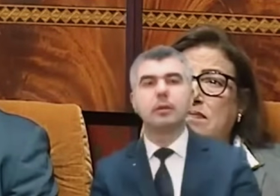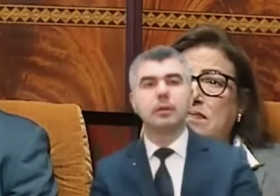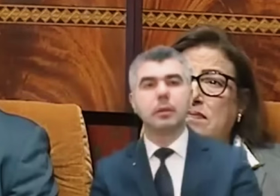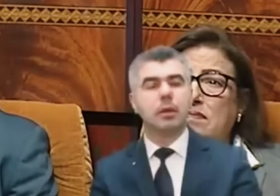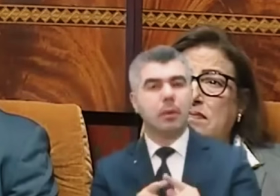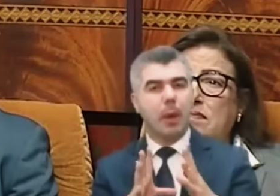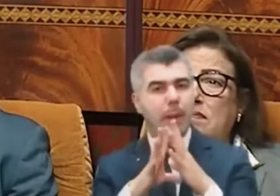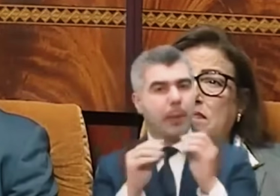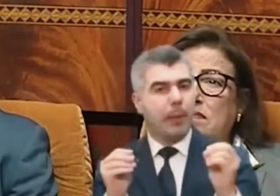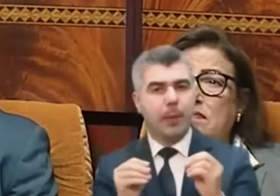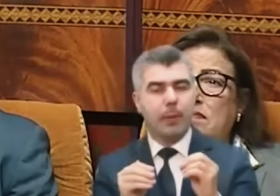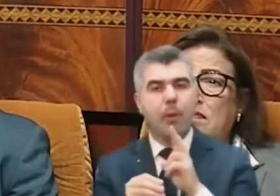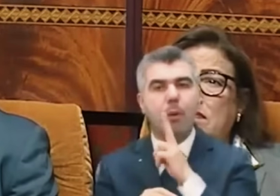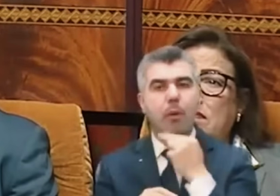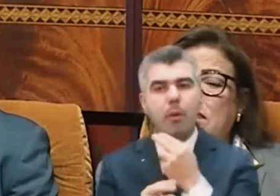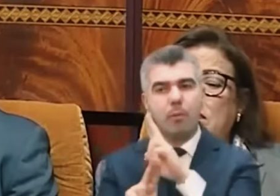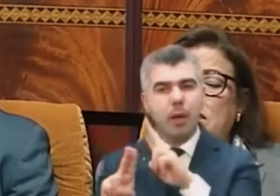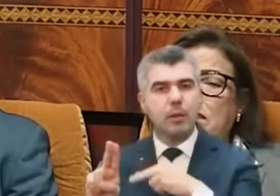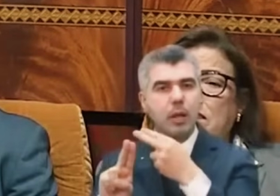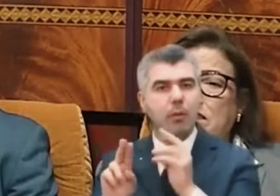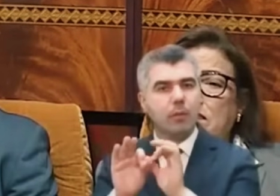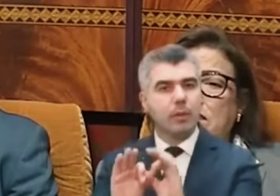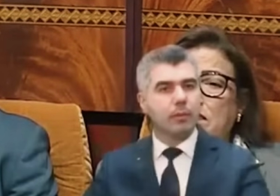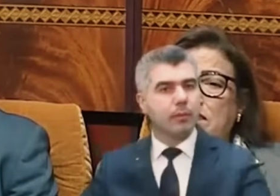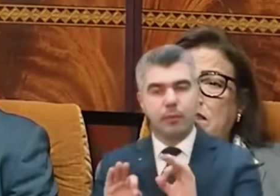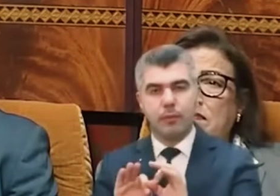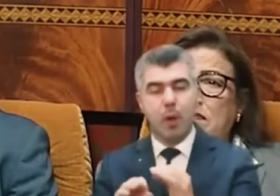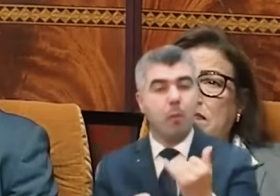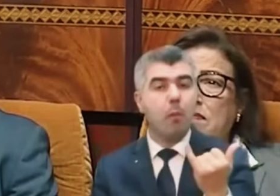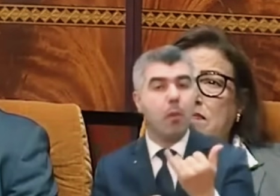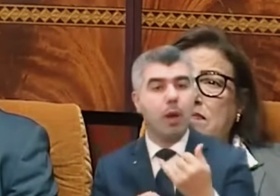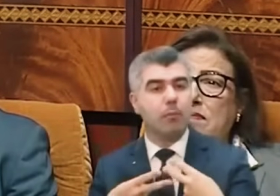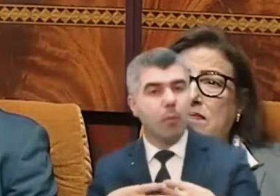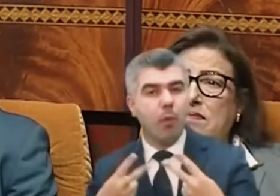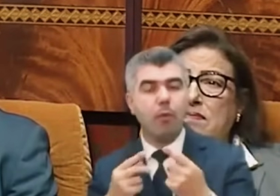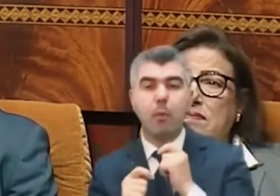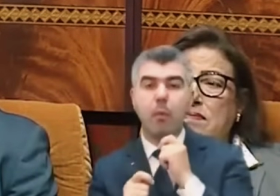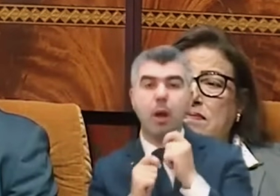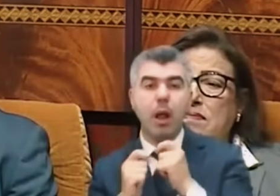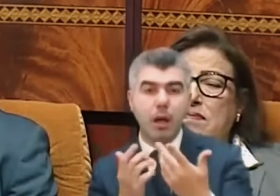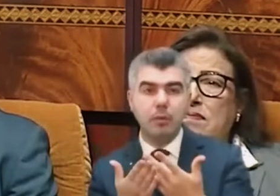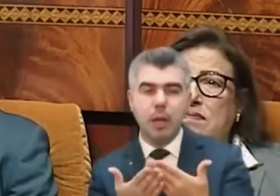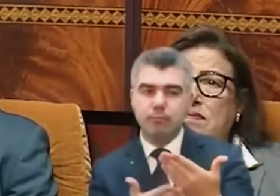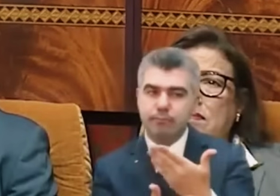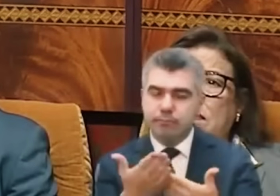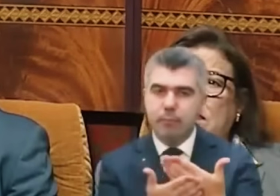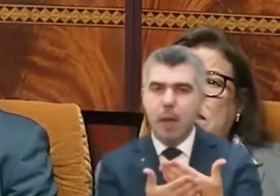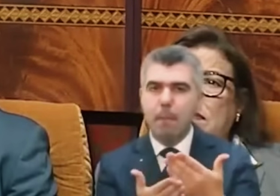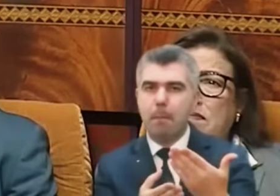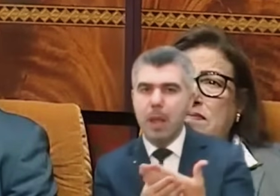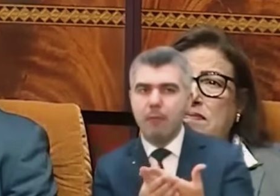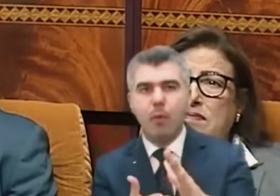غياب صوت الحكومة، والغاية هي فتح نقاش عمومي حول هذا القضايا